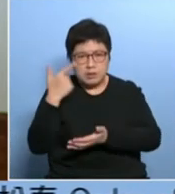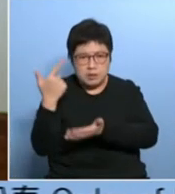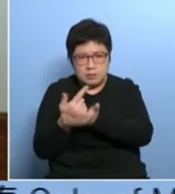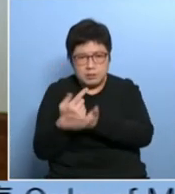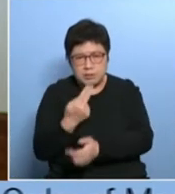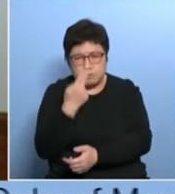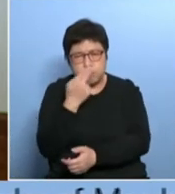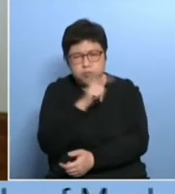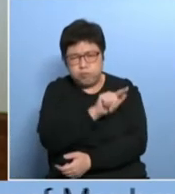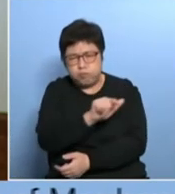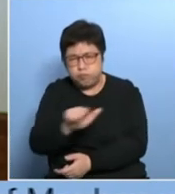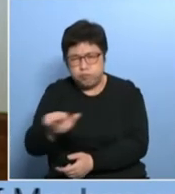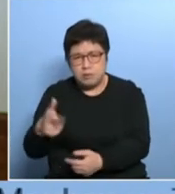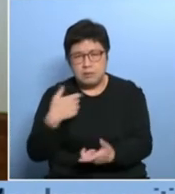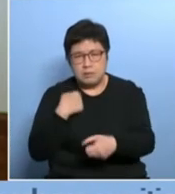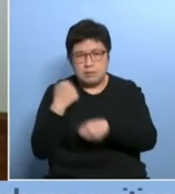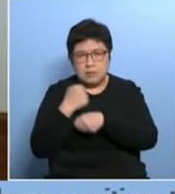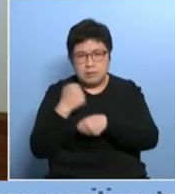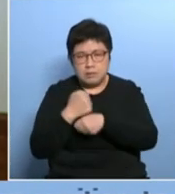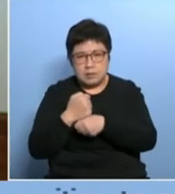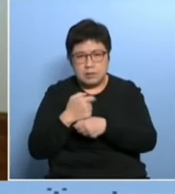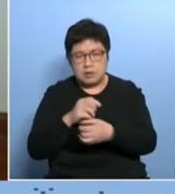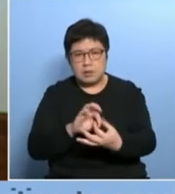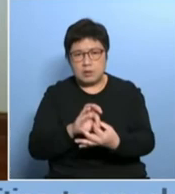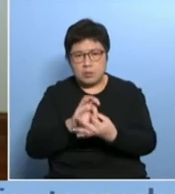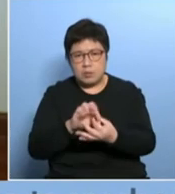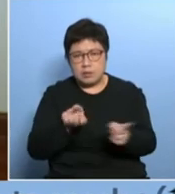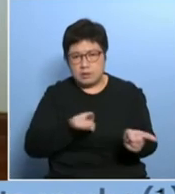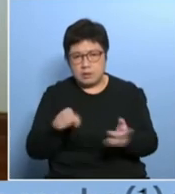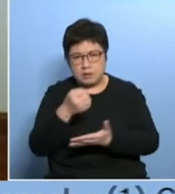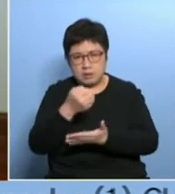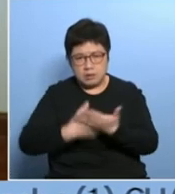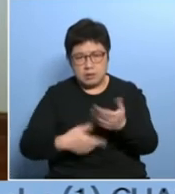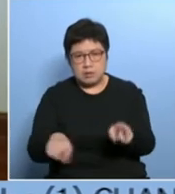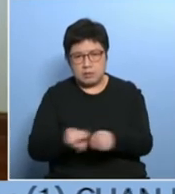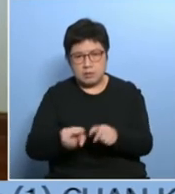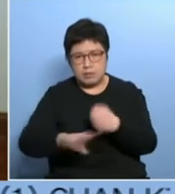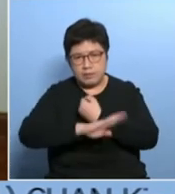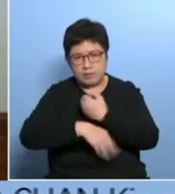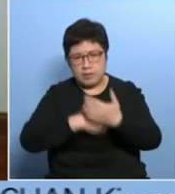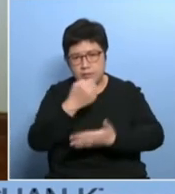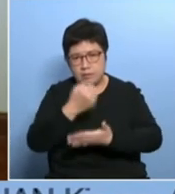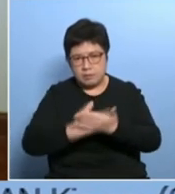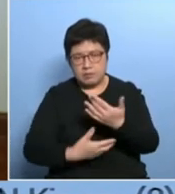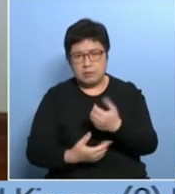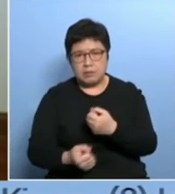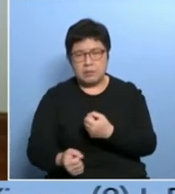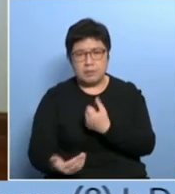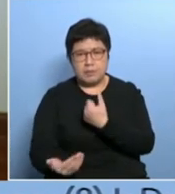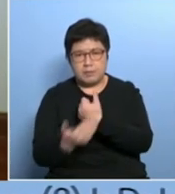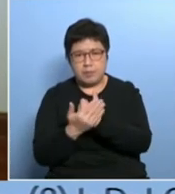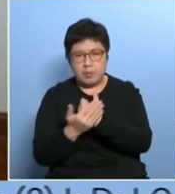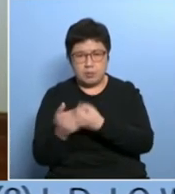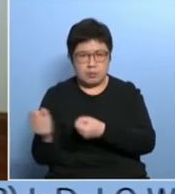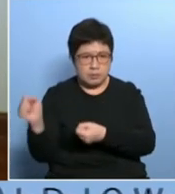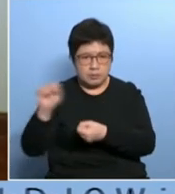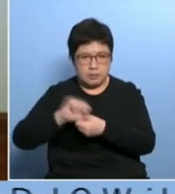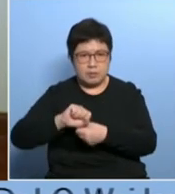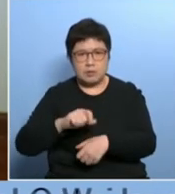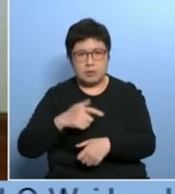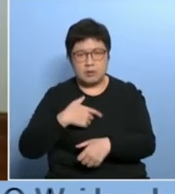氣污染情況下工作的相關指引和法例，以加強保障僱員在惡劣天